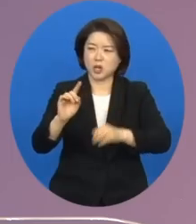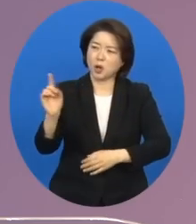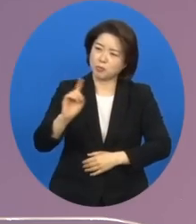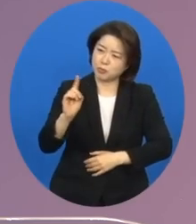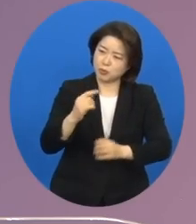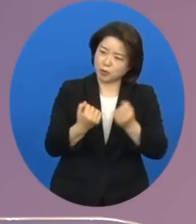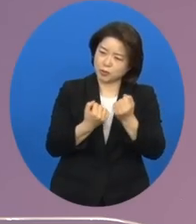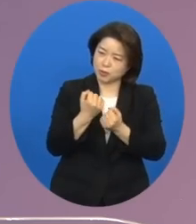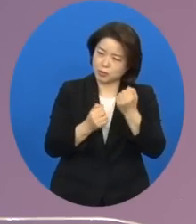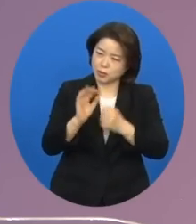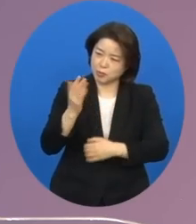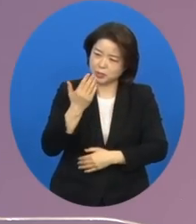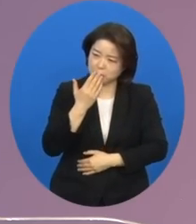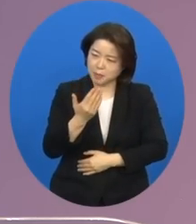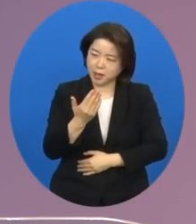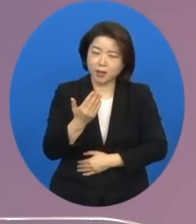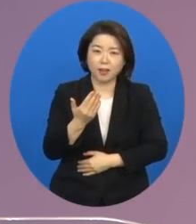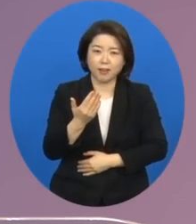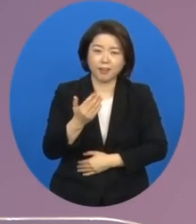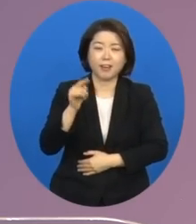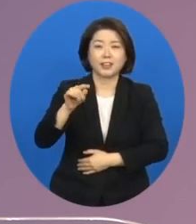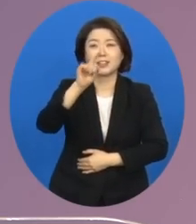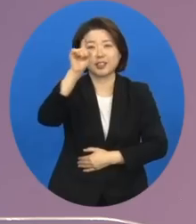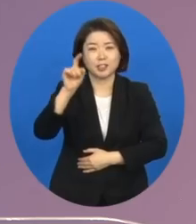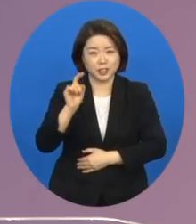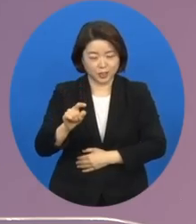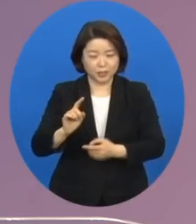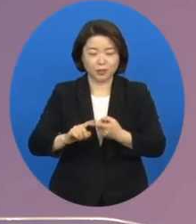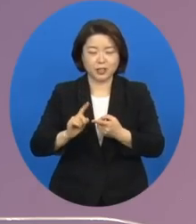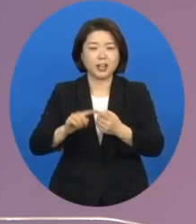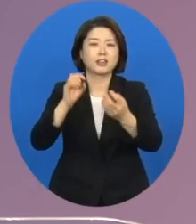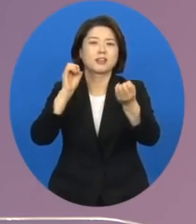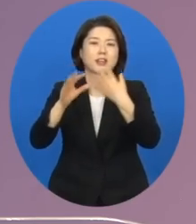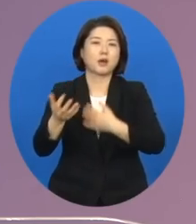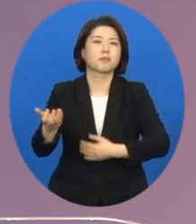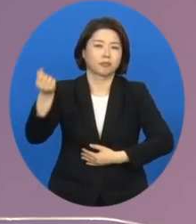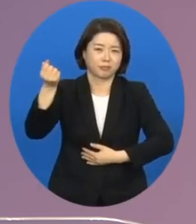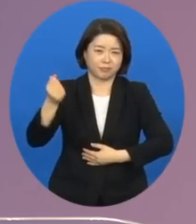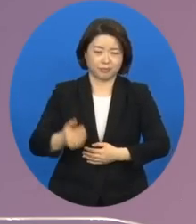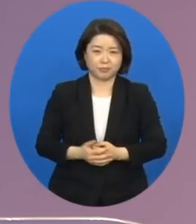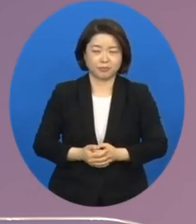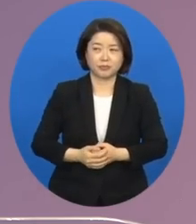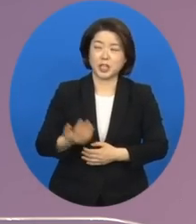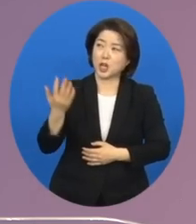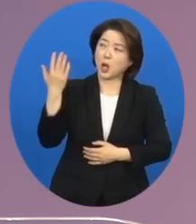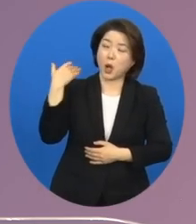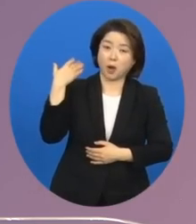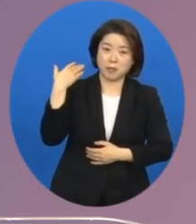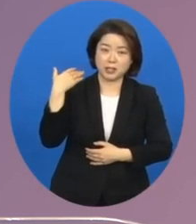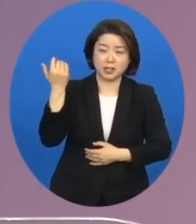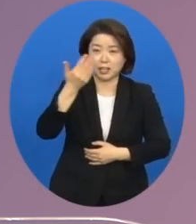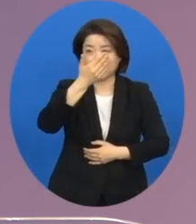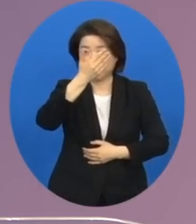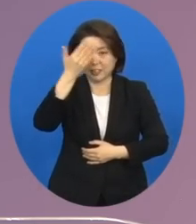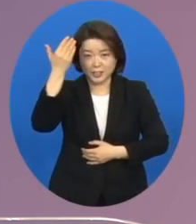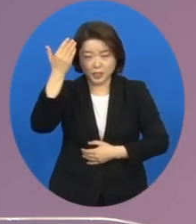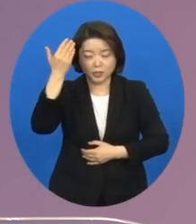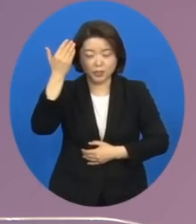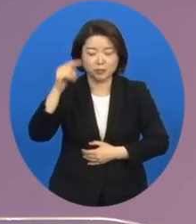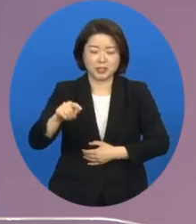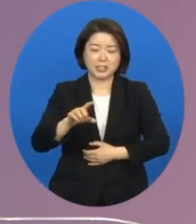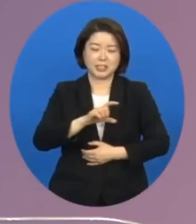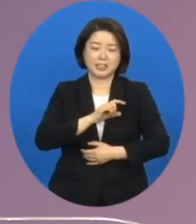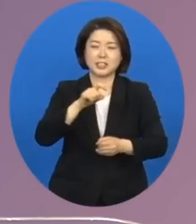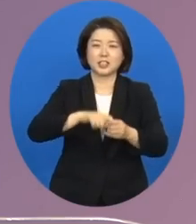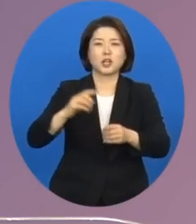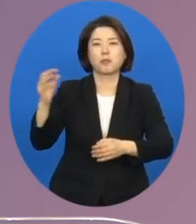설명될 수 있을까이 질문에 대한 답을 얻은 거예요 제가 몇 주 전에 젊은이교회 청년들에게도이 제목으로